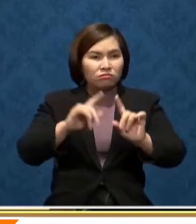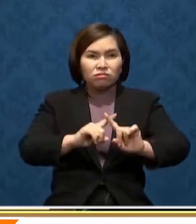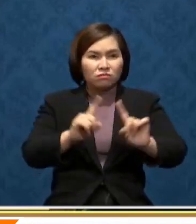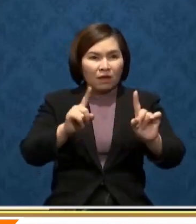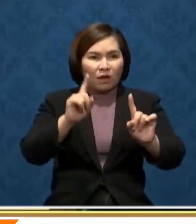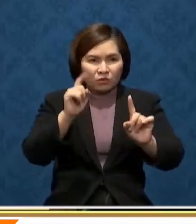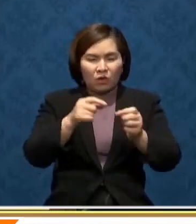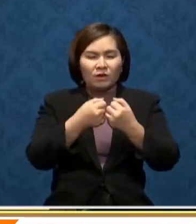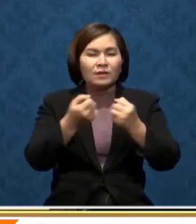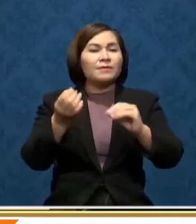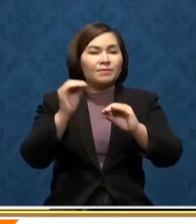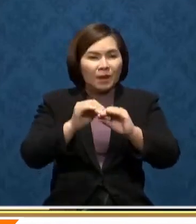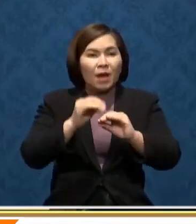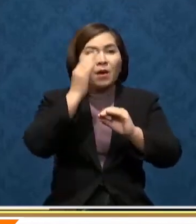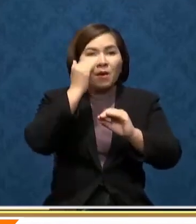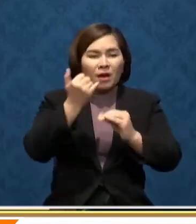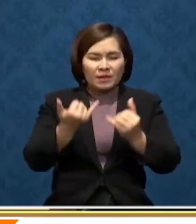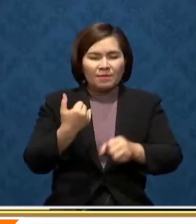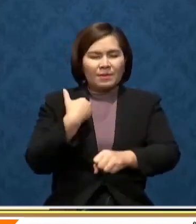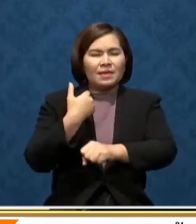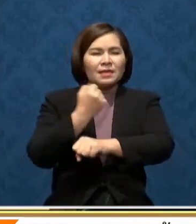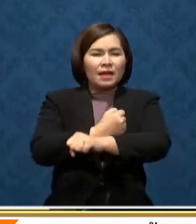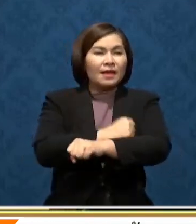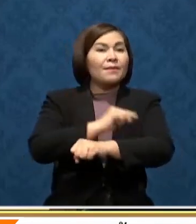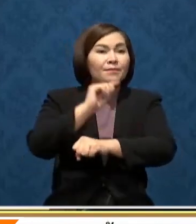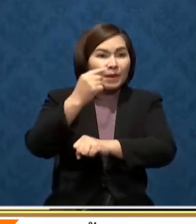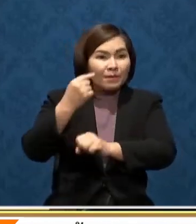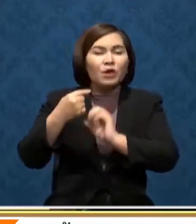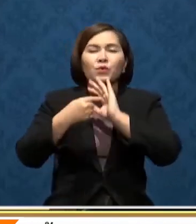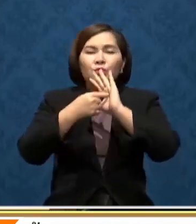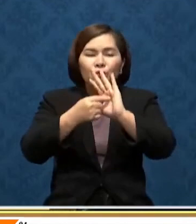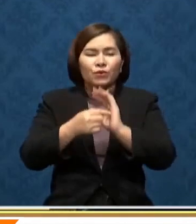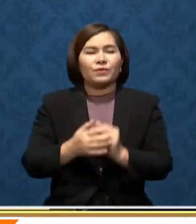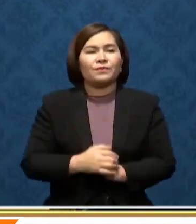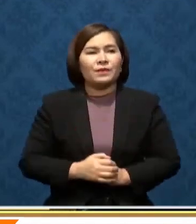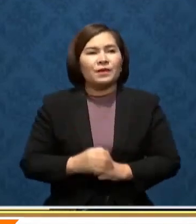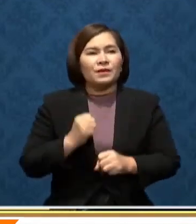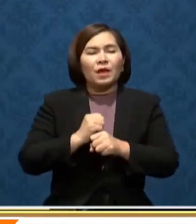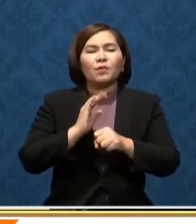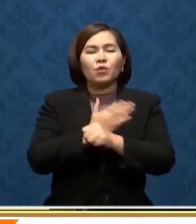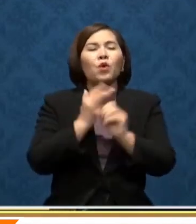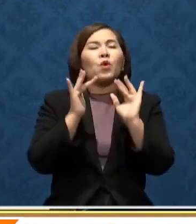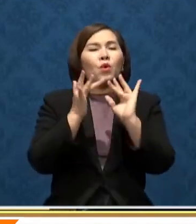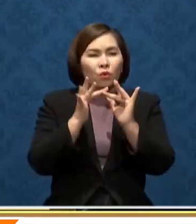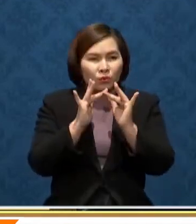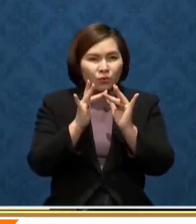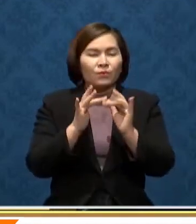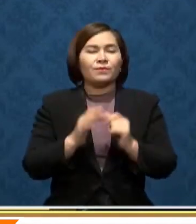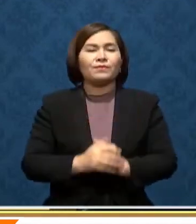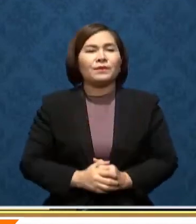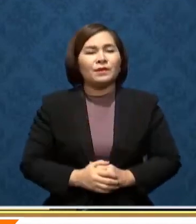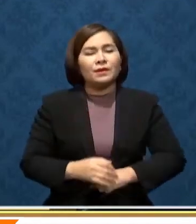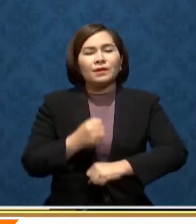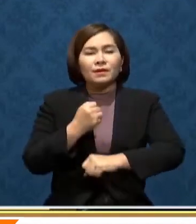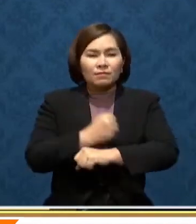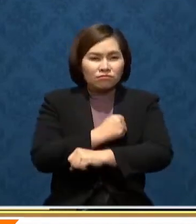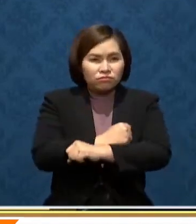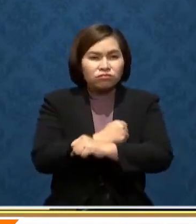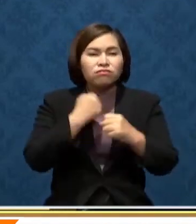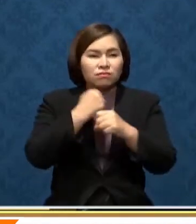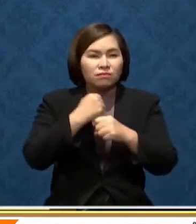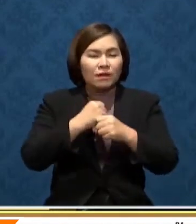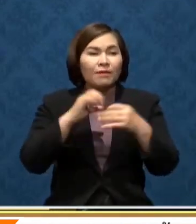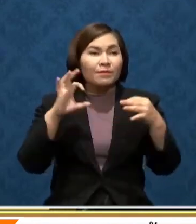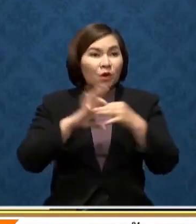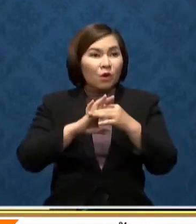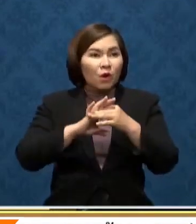ปัจจุบันเรามีแรงงานประเภทใหม่ๆหลายอย่างไม่ว่าจะเป็นแรงงานที่ทำบนธุรกิจแพลตฟอร์มแรงงานที่ทำงาน